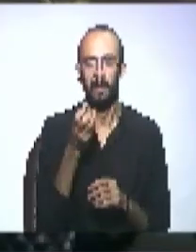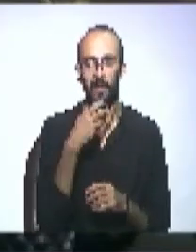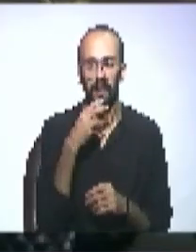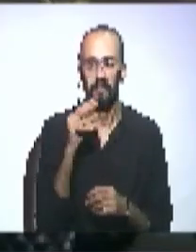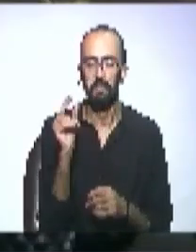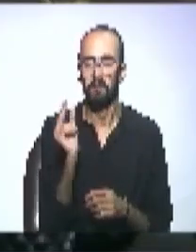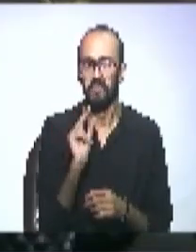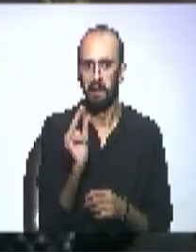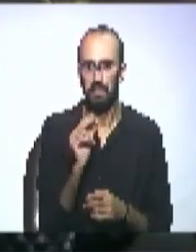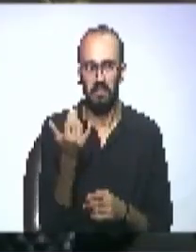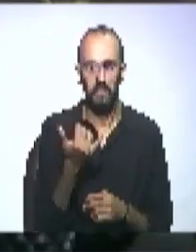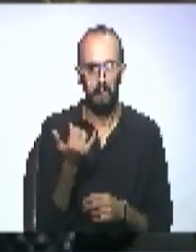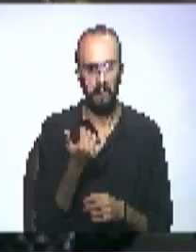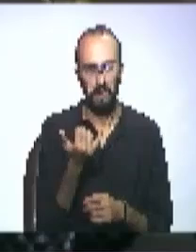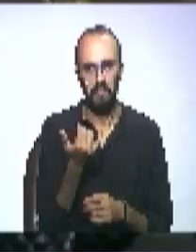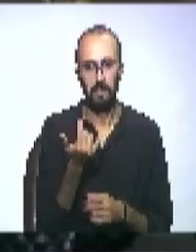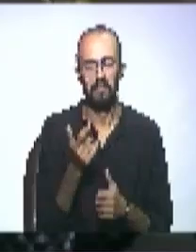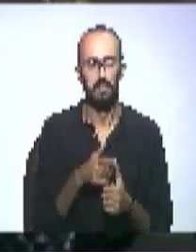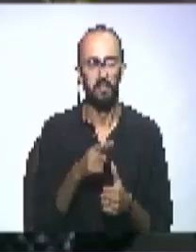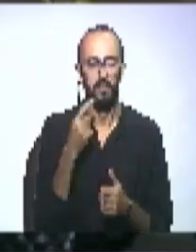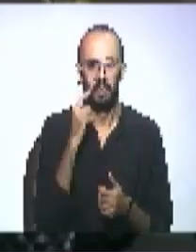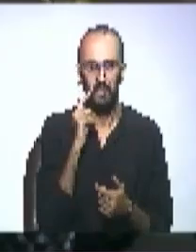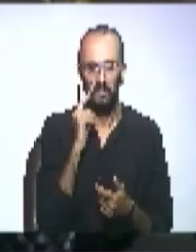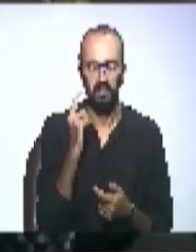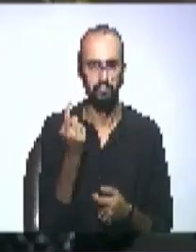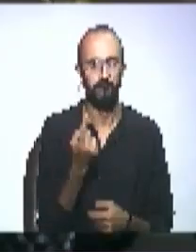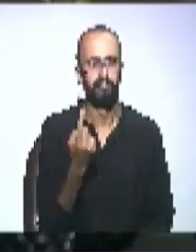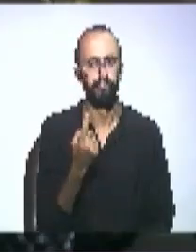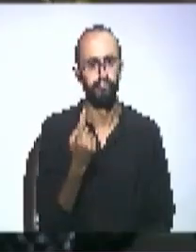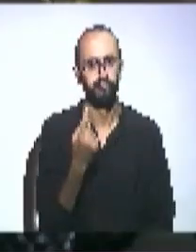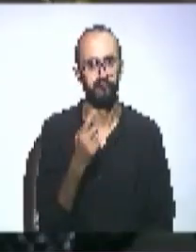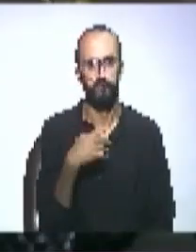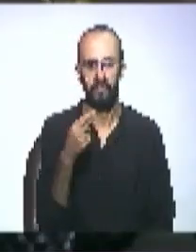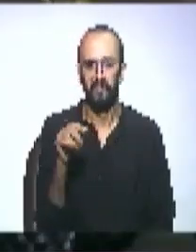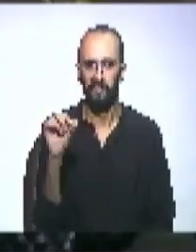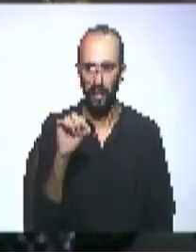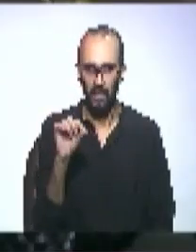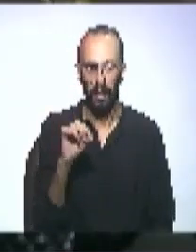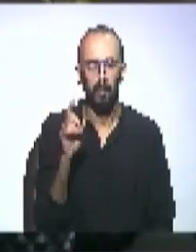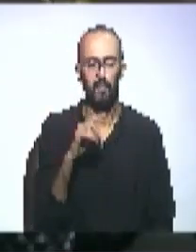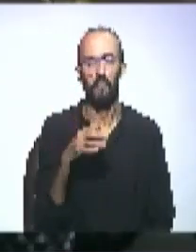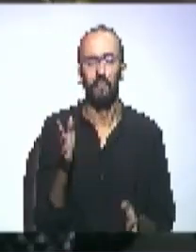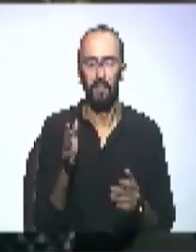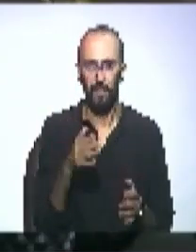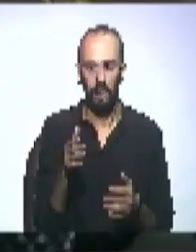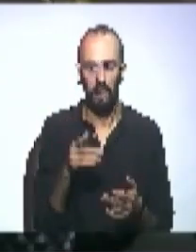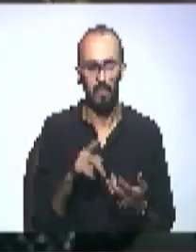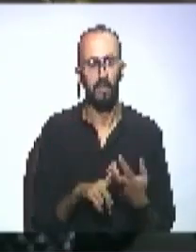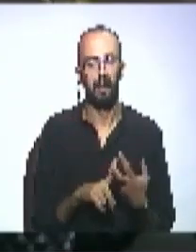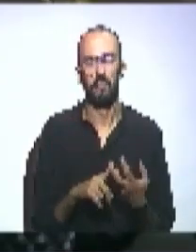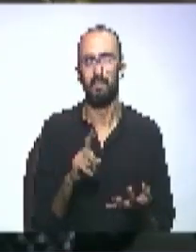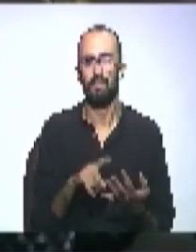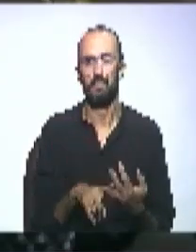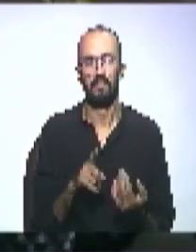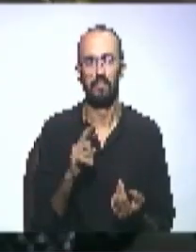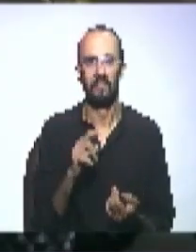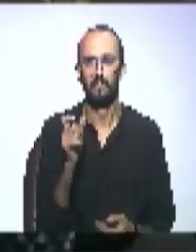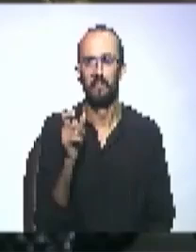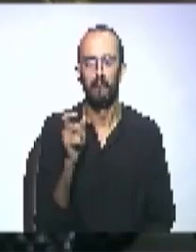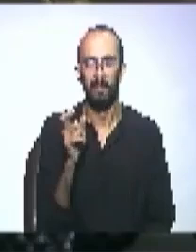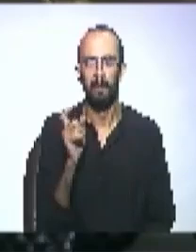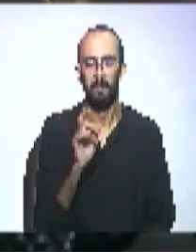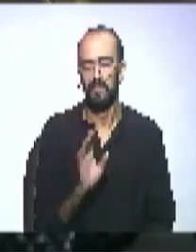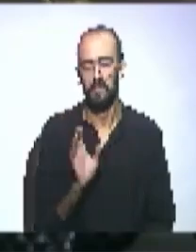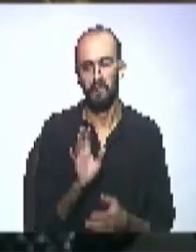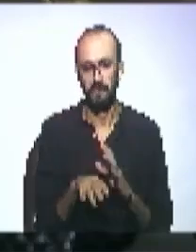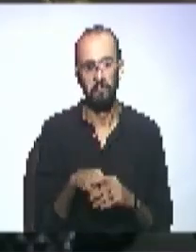بيض والبيض والسكر ضربهم مع بعض، الفانيليا بعد كده والسكر والدقيق